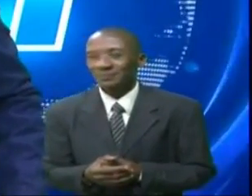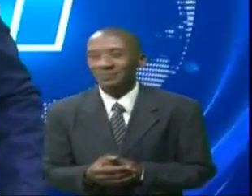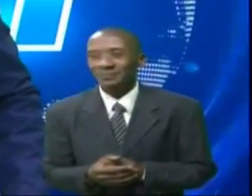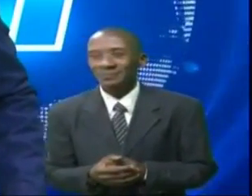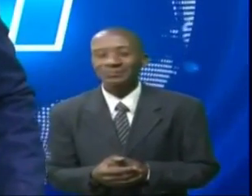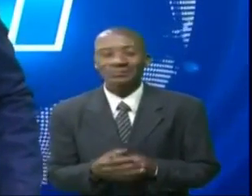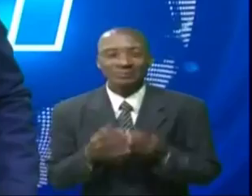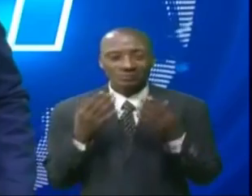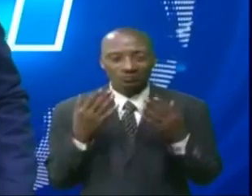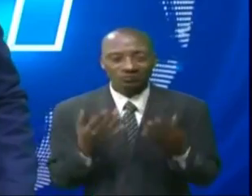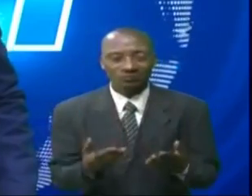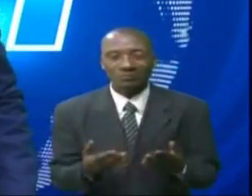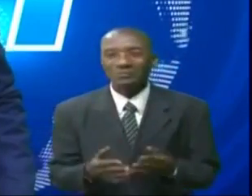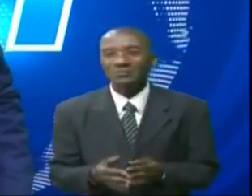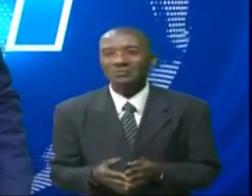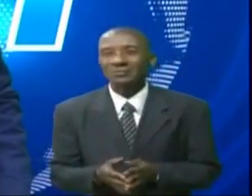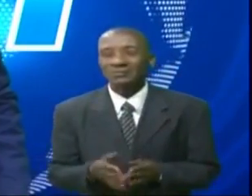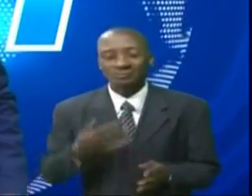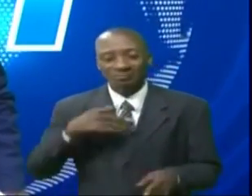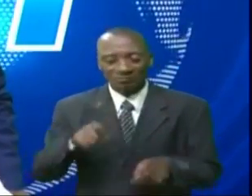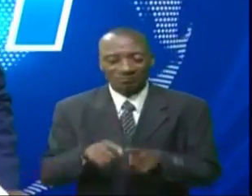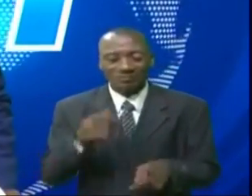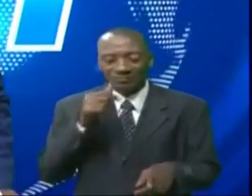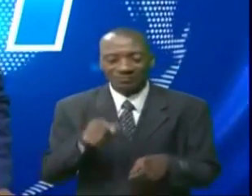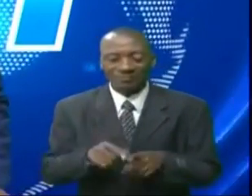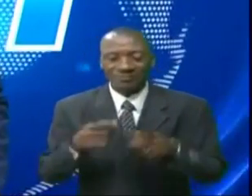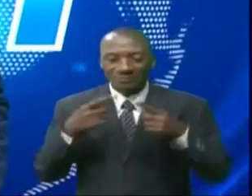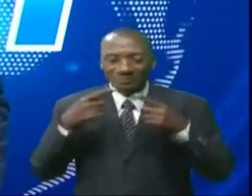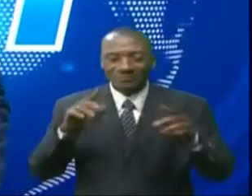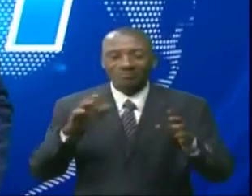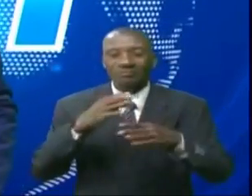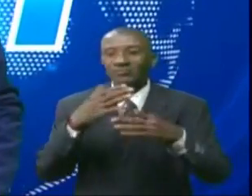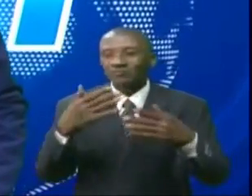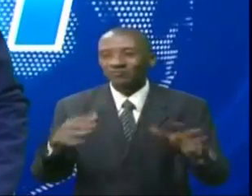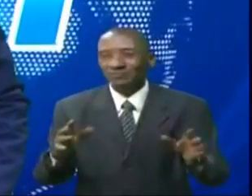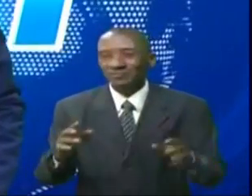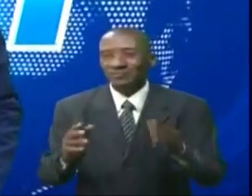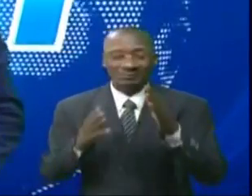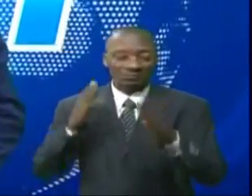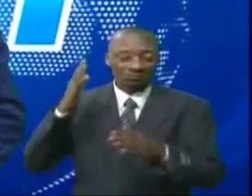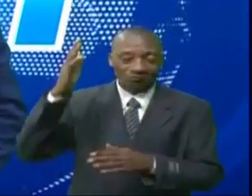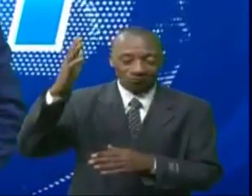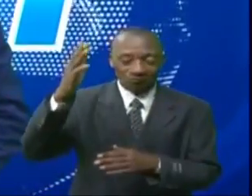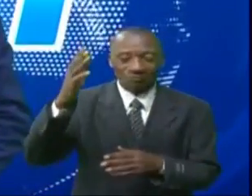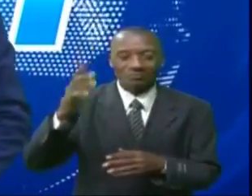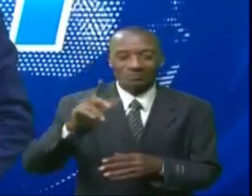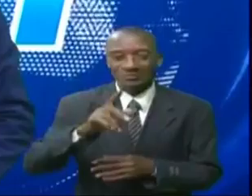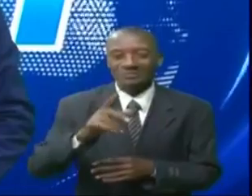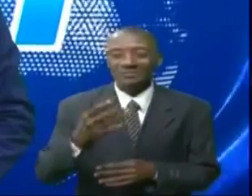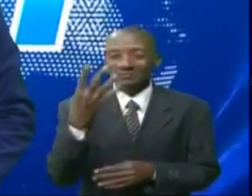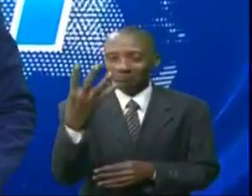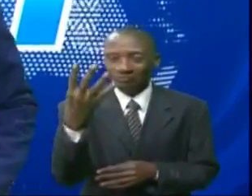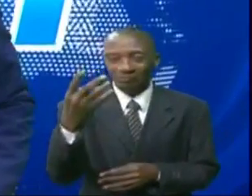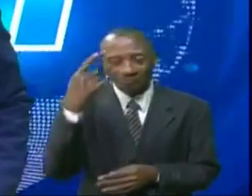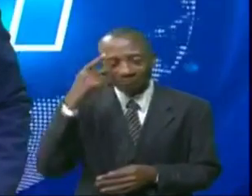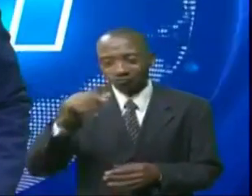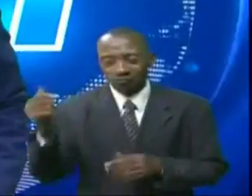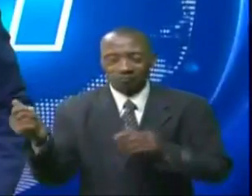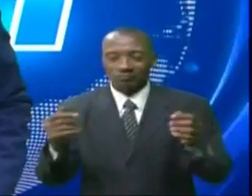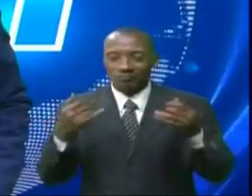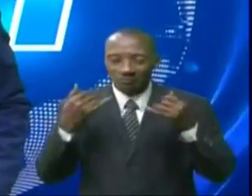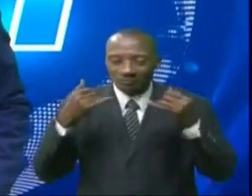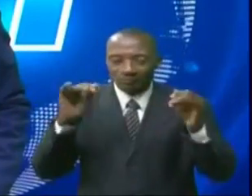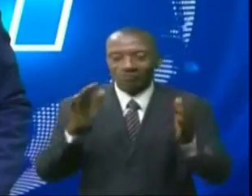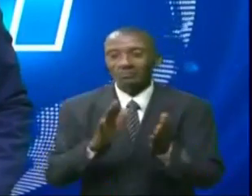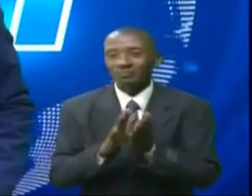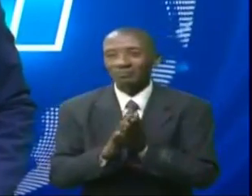et messieurs, ce journal a été réalisé par Attacha Machini, Bijou Katarissi, André Djeka. La partie technique a été assurée par Grand